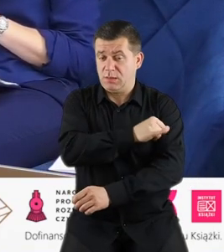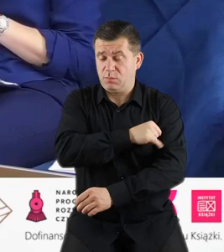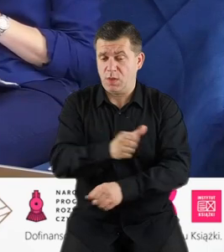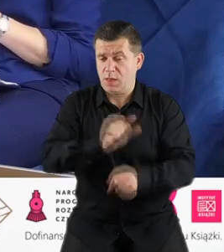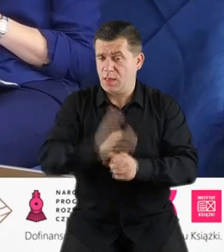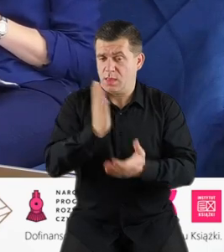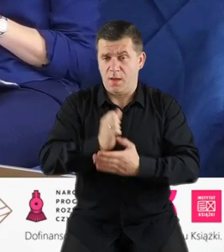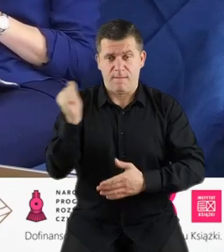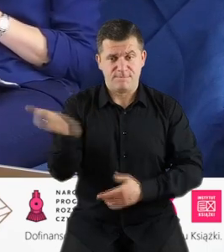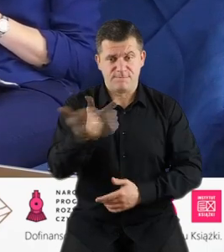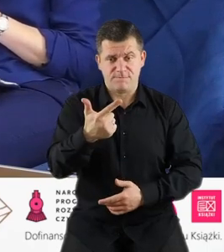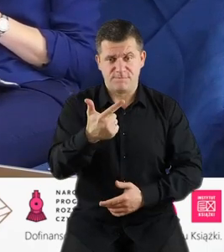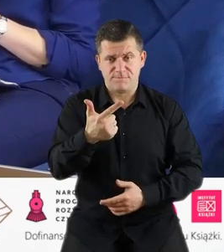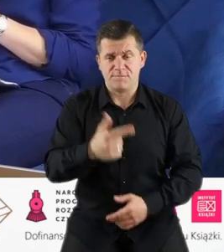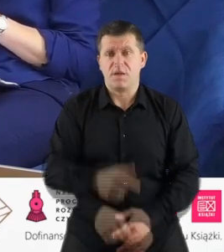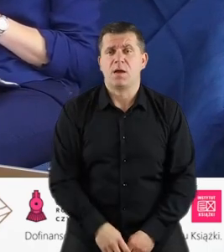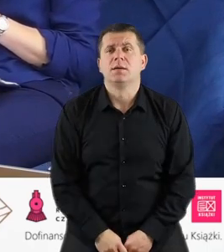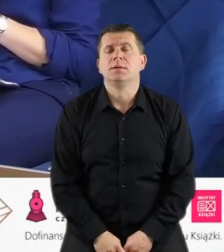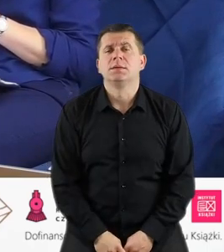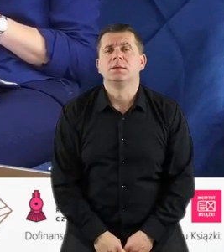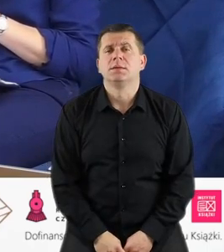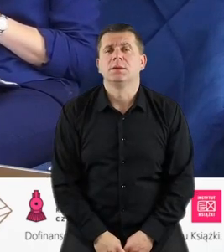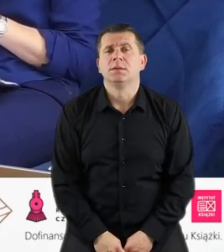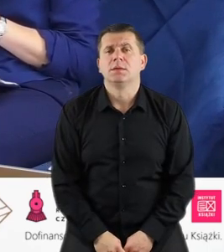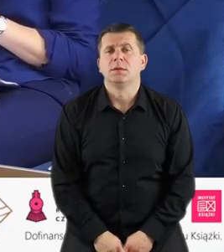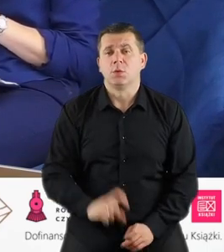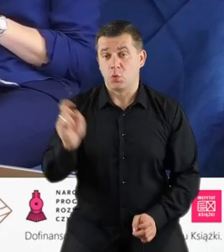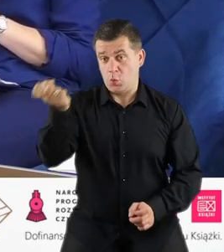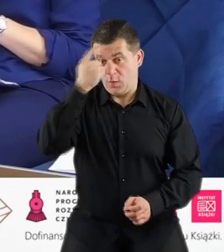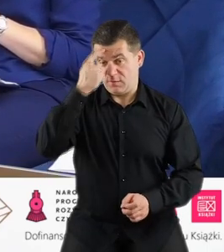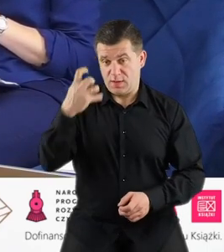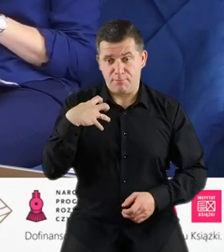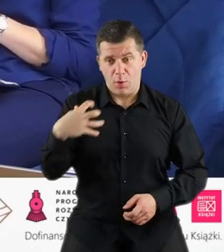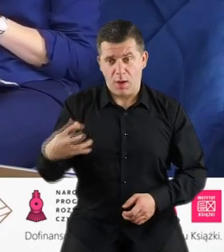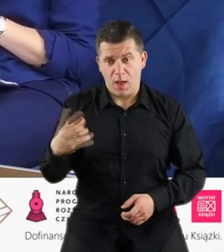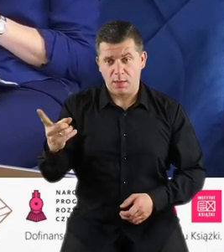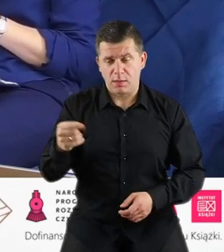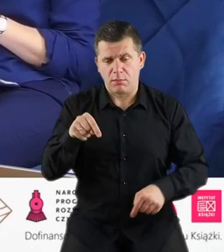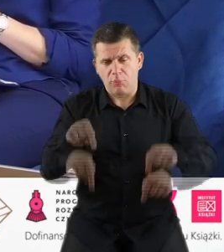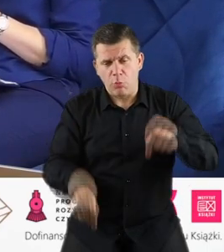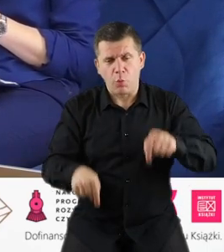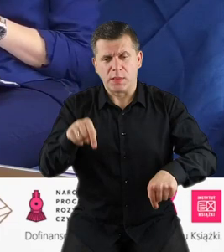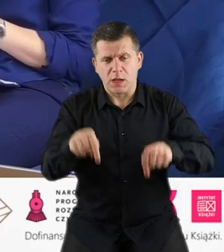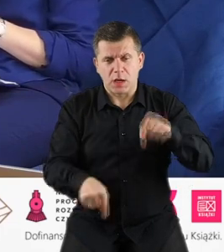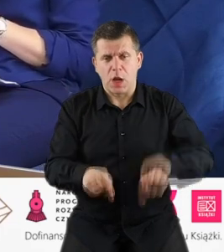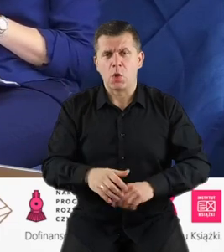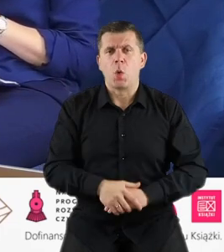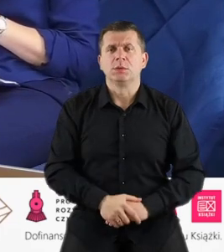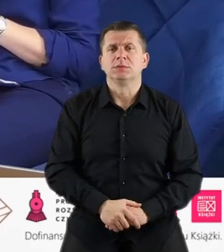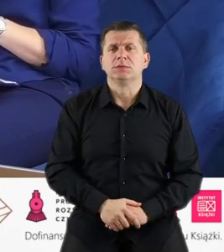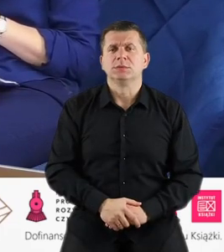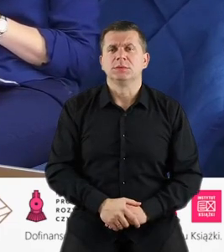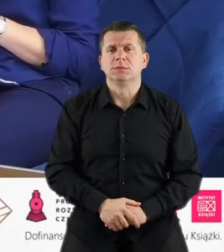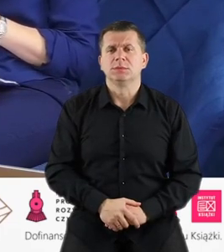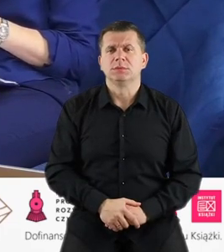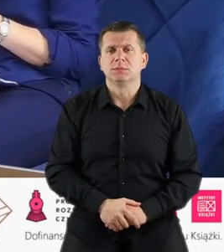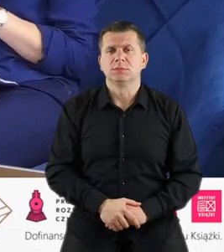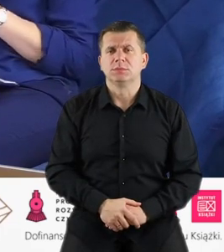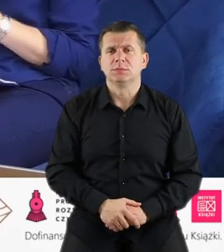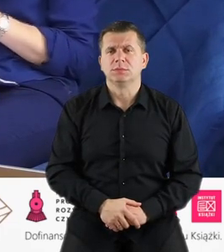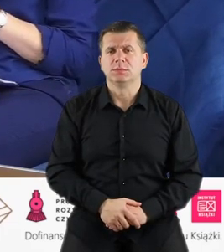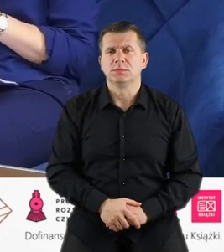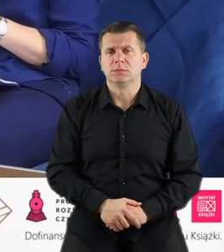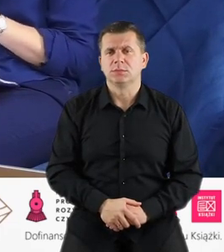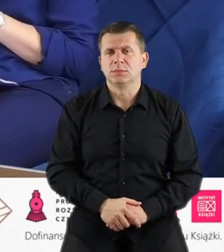są tylko dwa, jeśli już nawiązujemy do tych imion. Właśnie główny bohater i utykający zresztą ma imię, ma